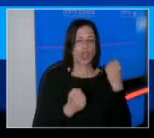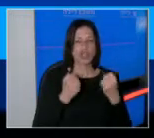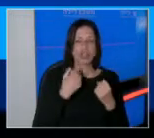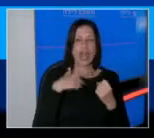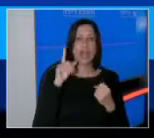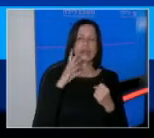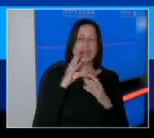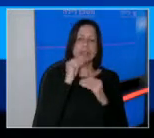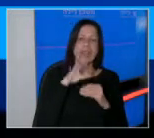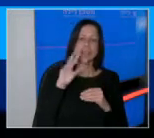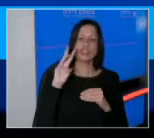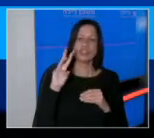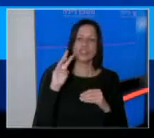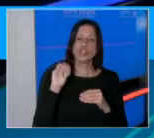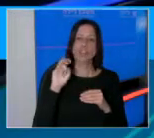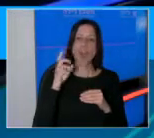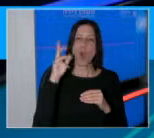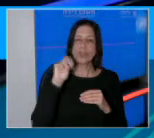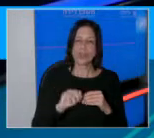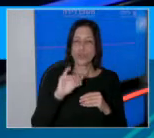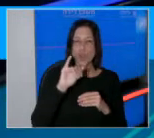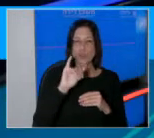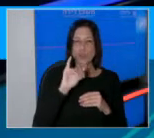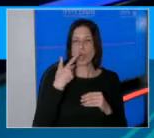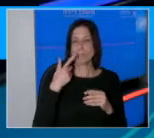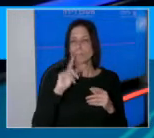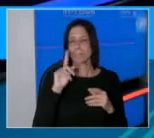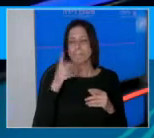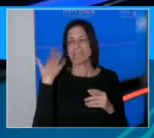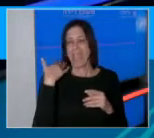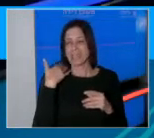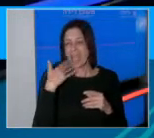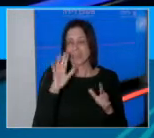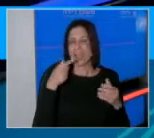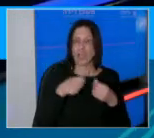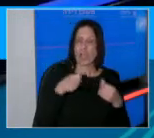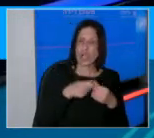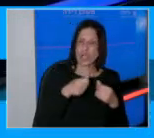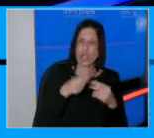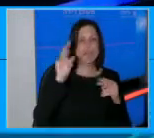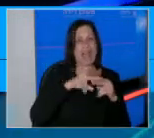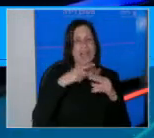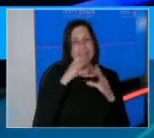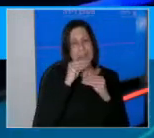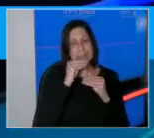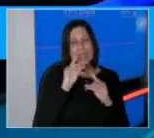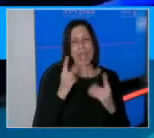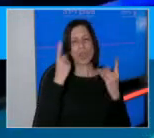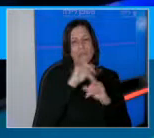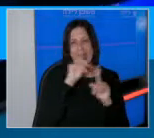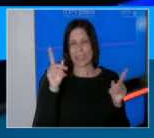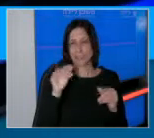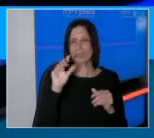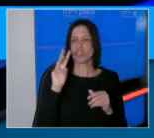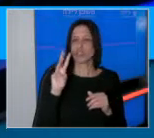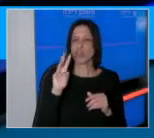שמעון יהושע, ואני רוצה שתספרי מי השמעון יהושע, מה הקונטקסט ומה קרה, ואז נעבור לאירועים היותר מסמכים. אוקיי, אז שמעון